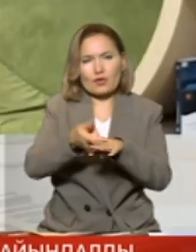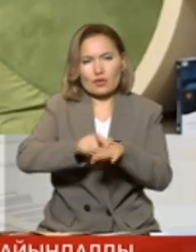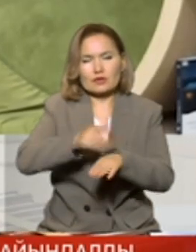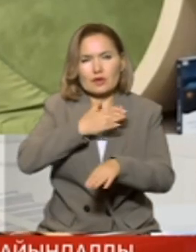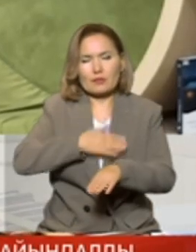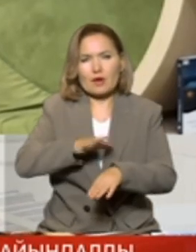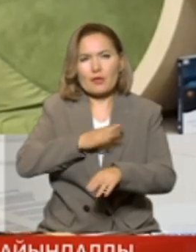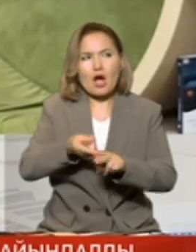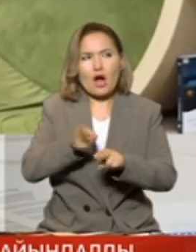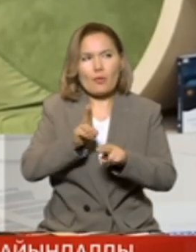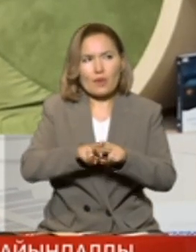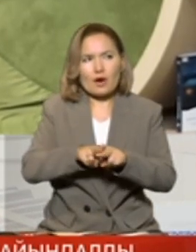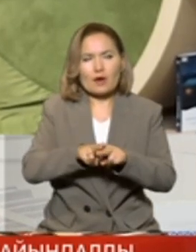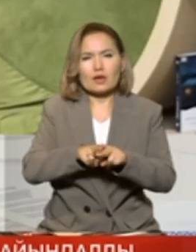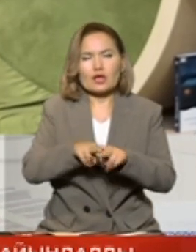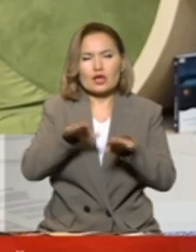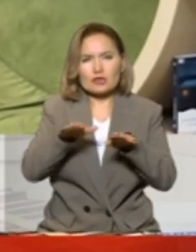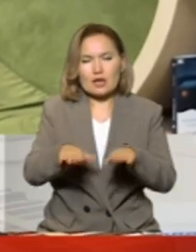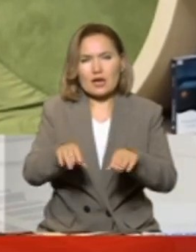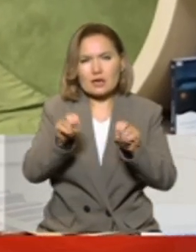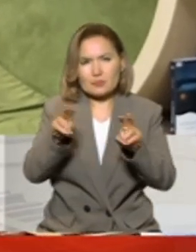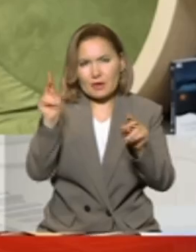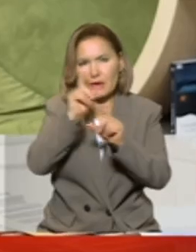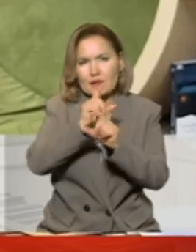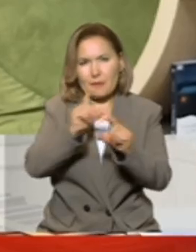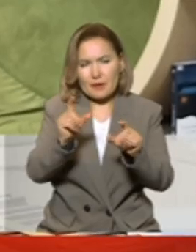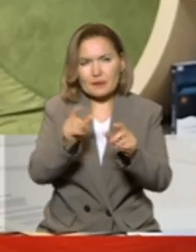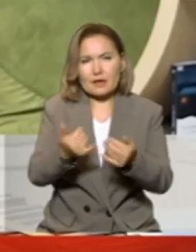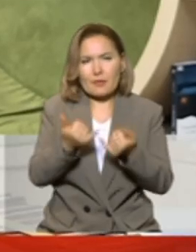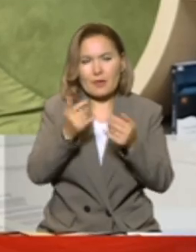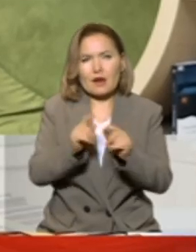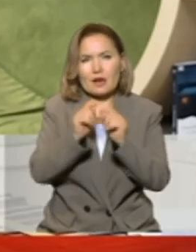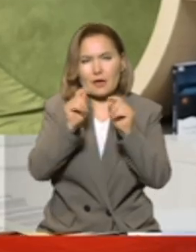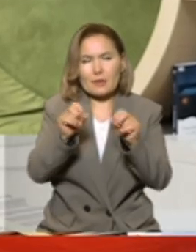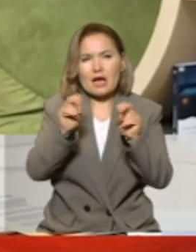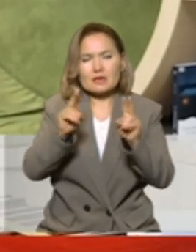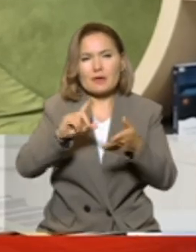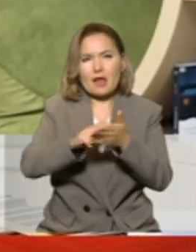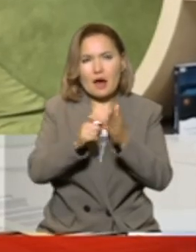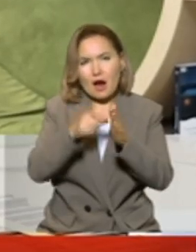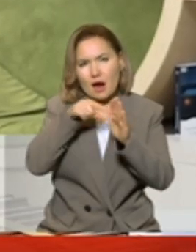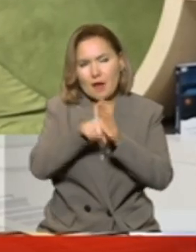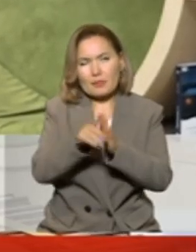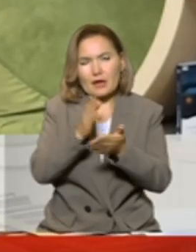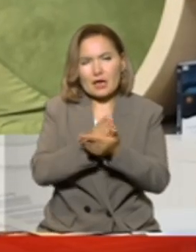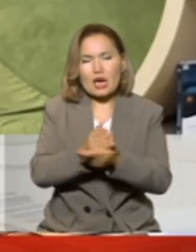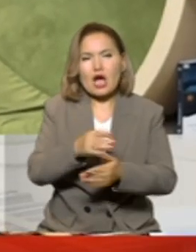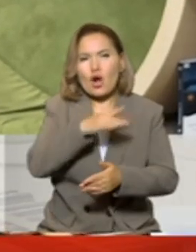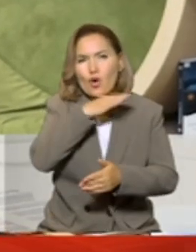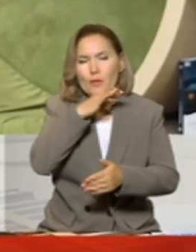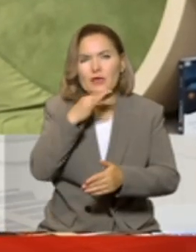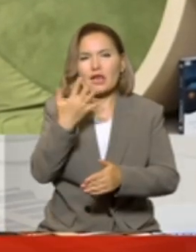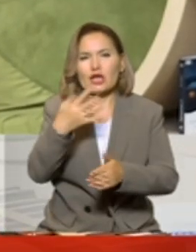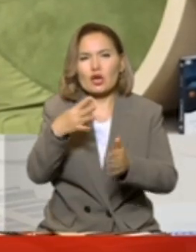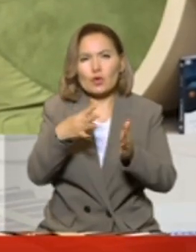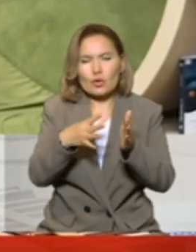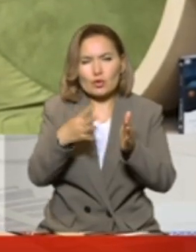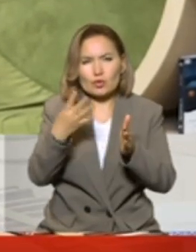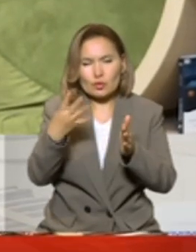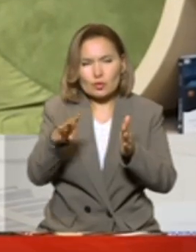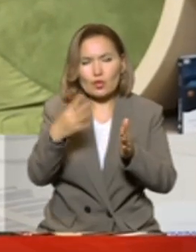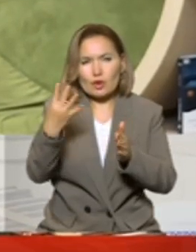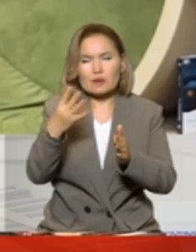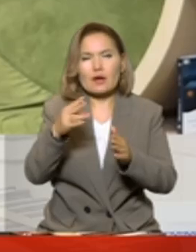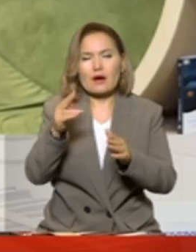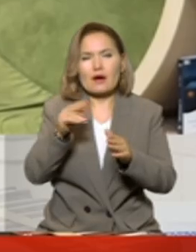Бұл жерде қосымша арнаулы білім беруге арналған арнаулы кабинеттер бар. Бізде 54 сыныптық кабинет,